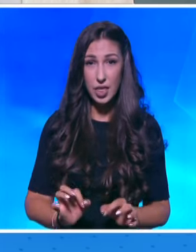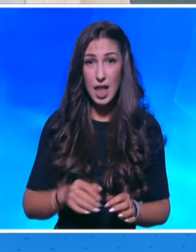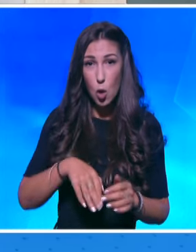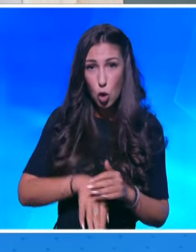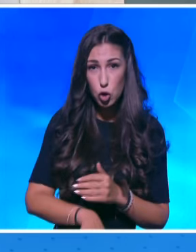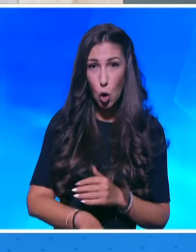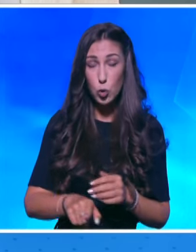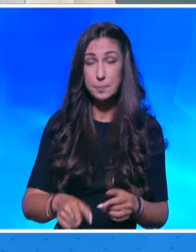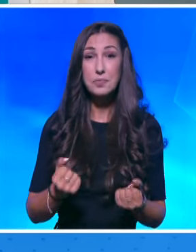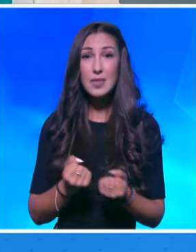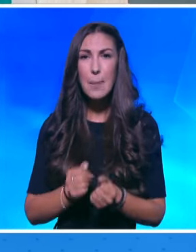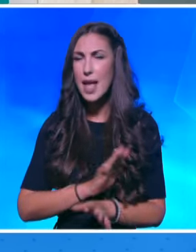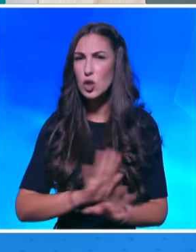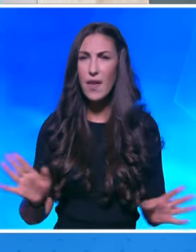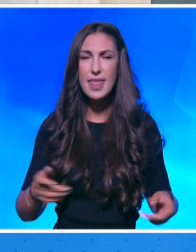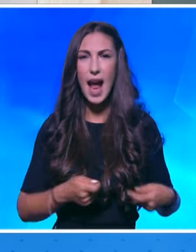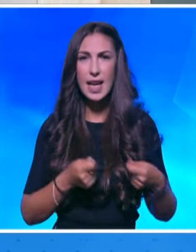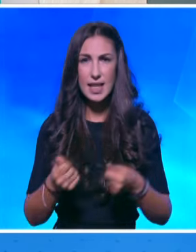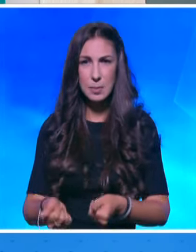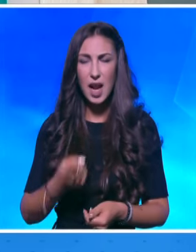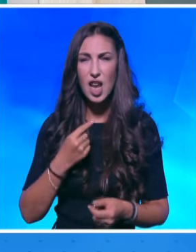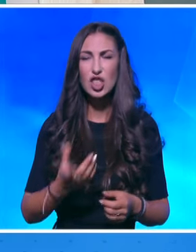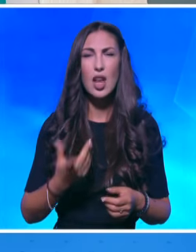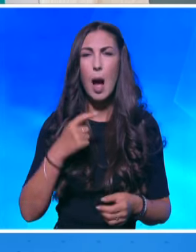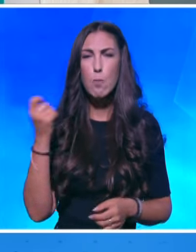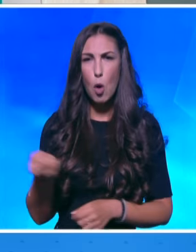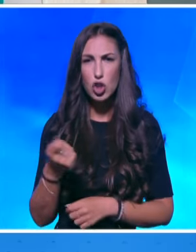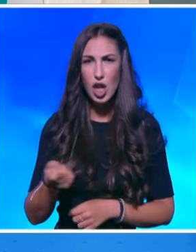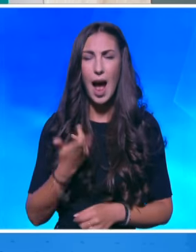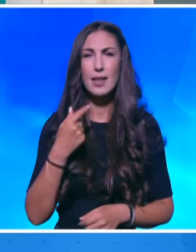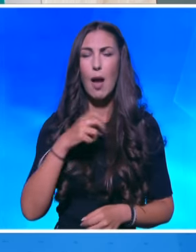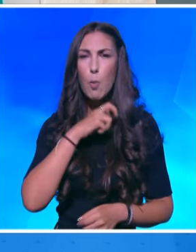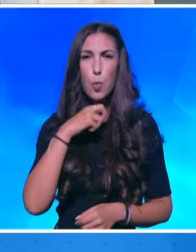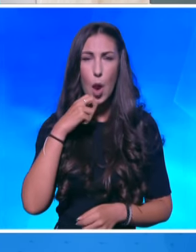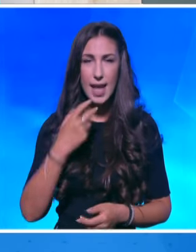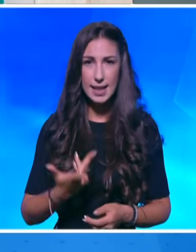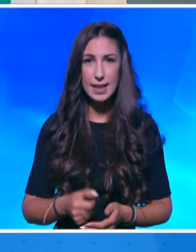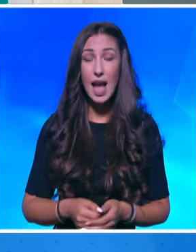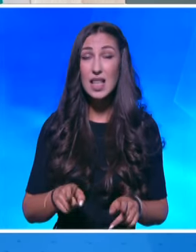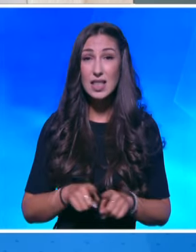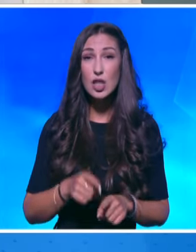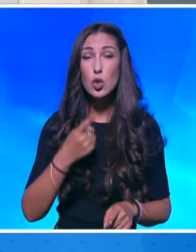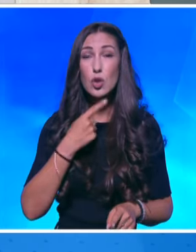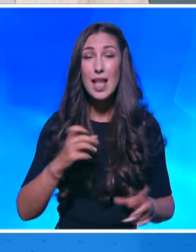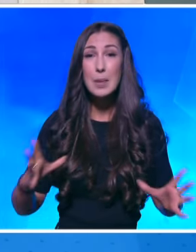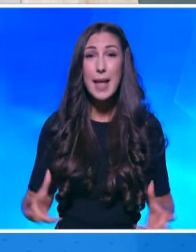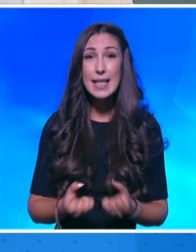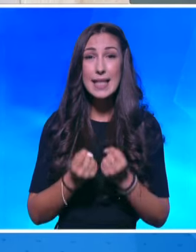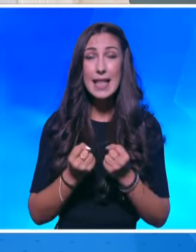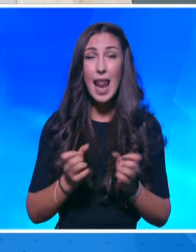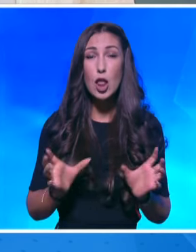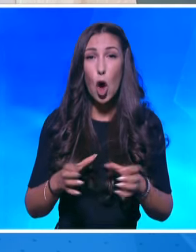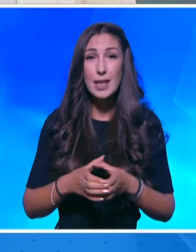отдолу. На място веднага са изпратени екипи на пожарната, на полицията и аварийно-спасителен отряд от